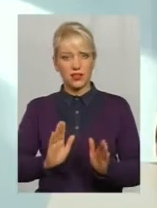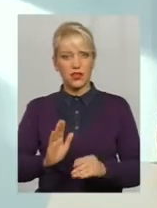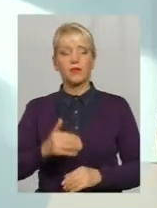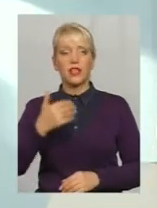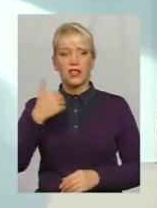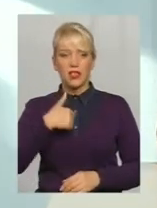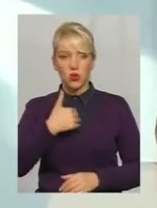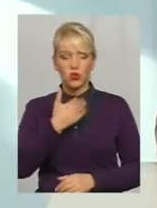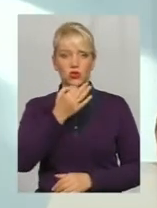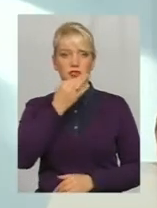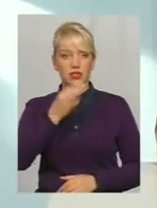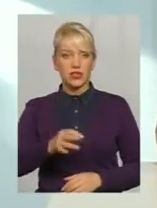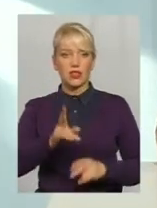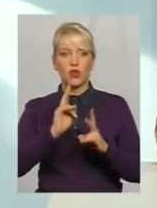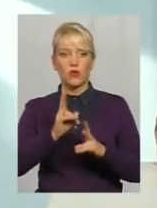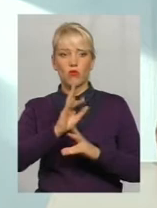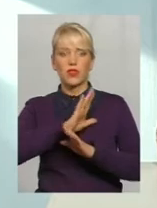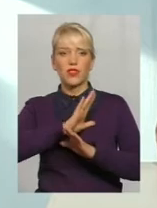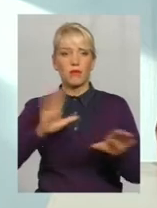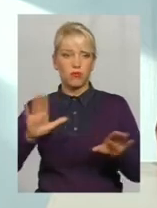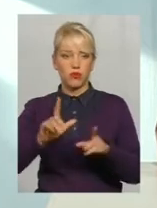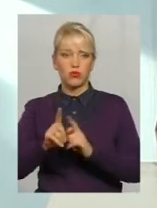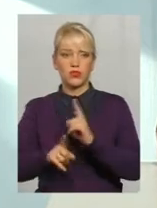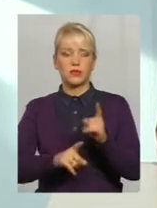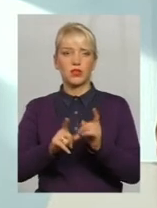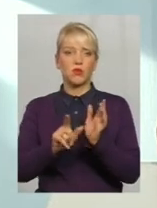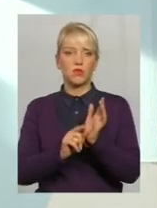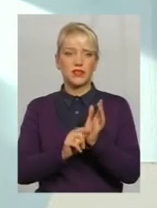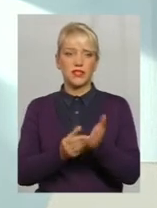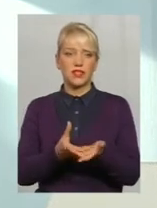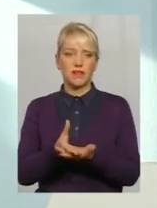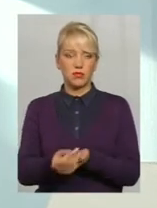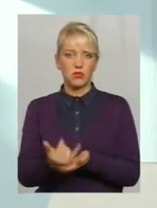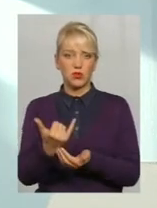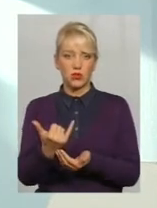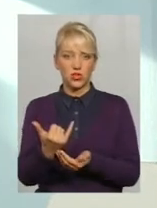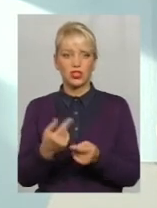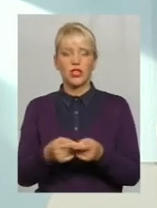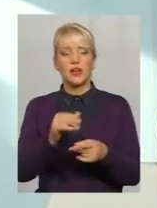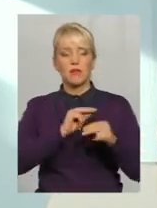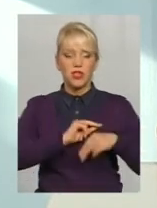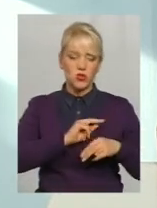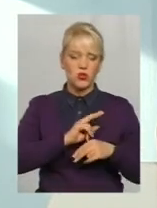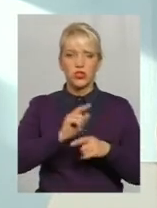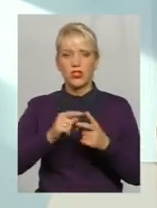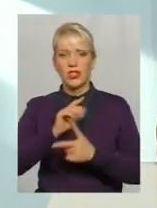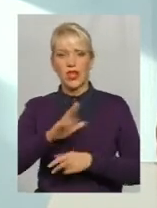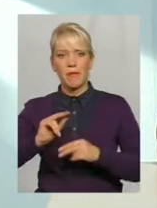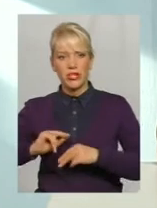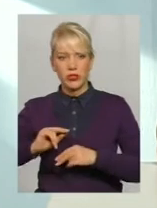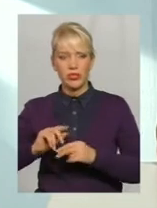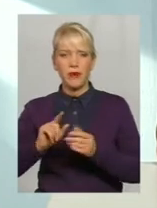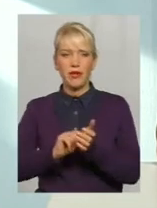сказати, що практично от кому не відбулося змін у пенсійній виплаті сьогоднішній, і працюючого, і непрацюючого пенсіонера. Мова йде про